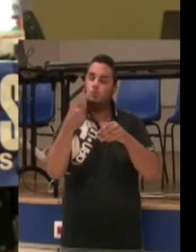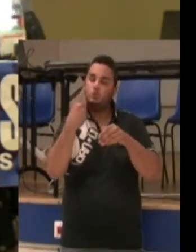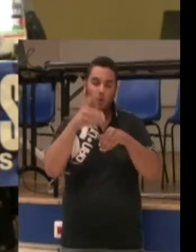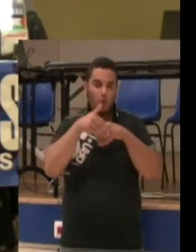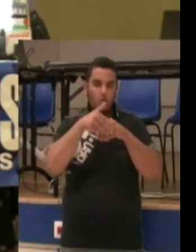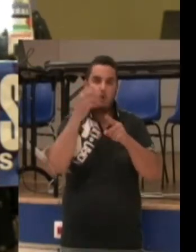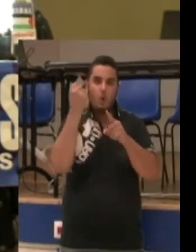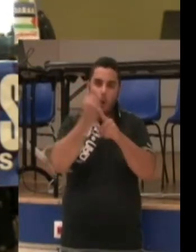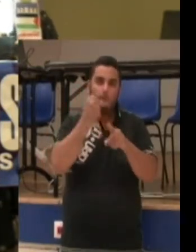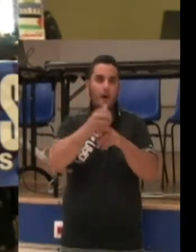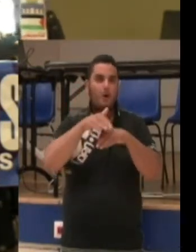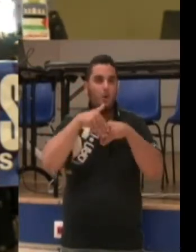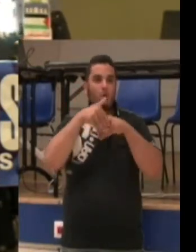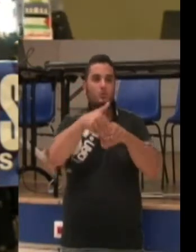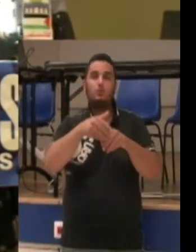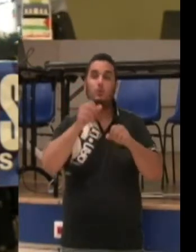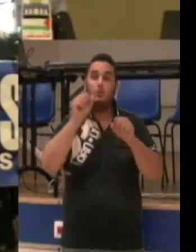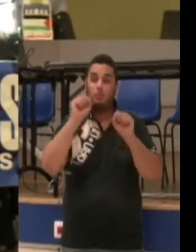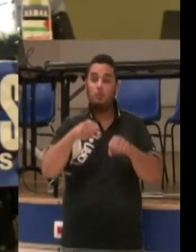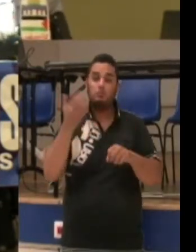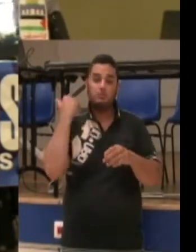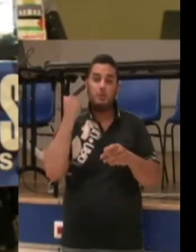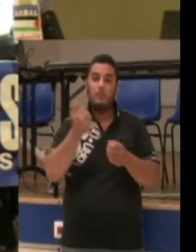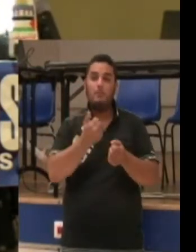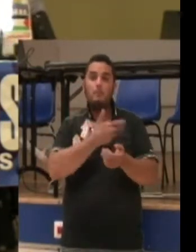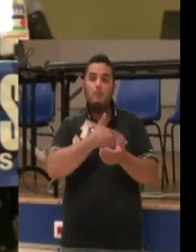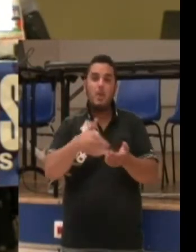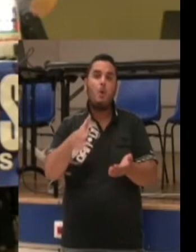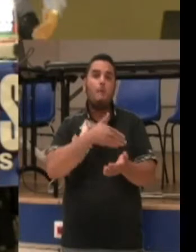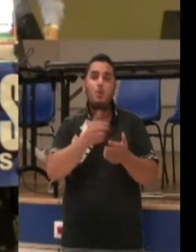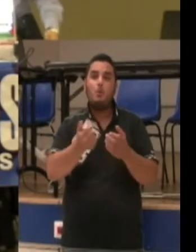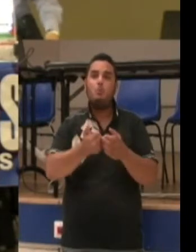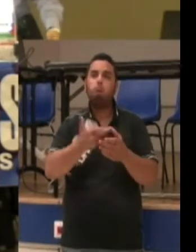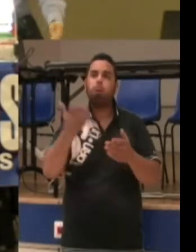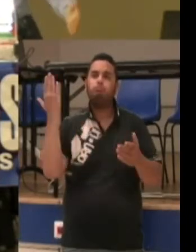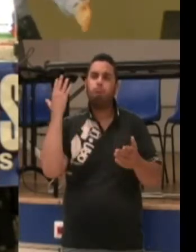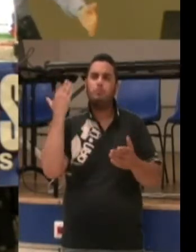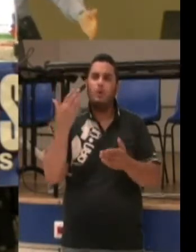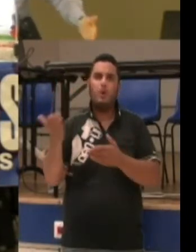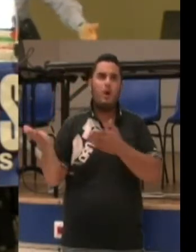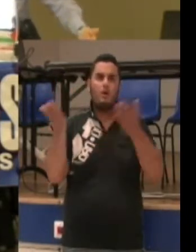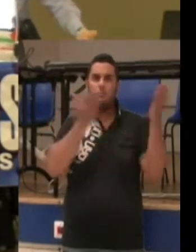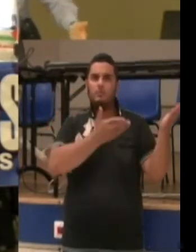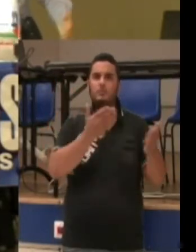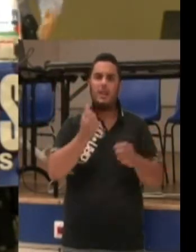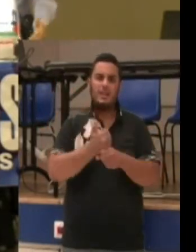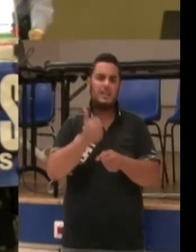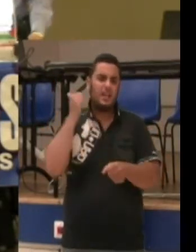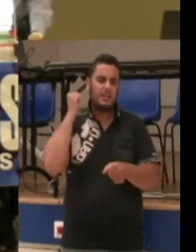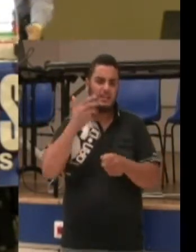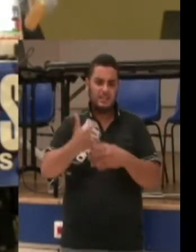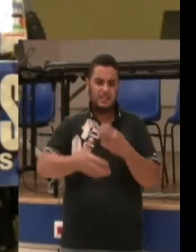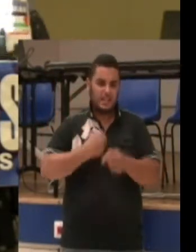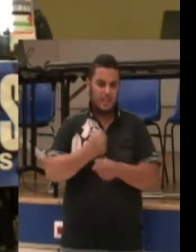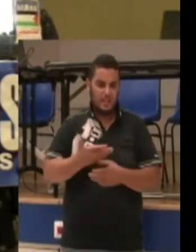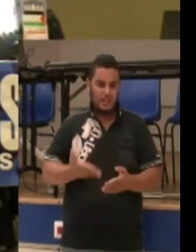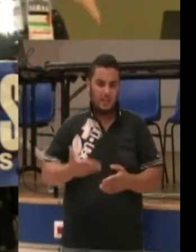pu envoyer des millions et des millions actuellement entre l'année dernière et cette